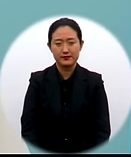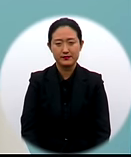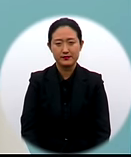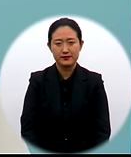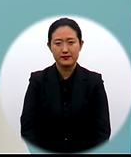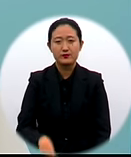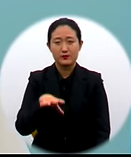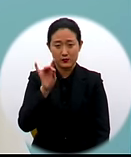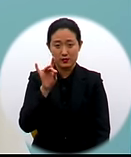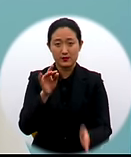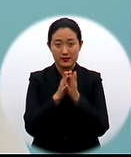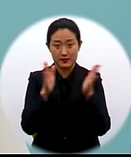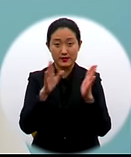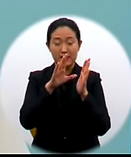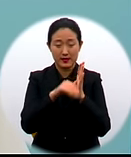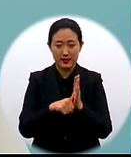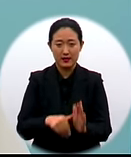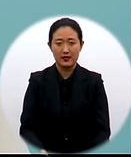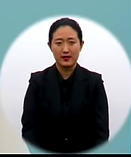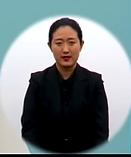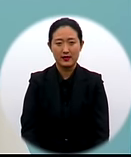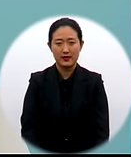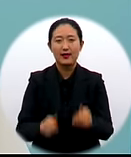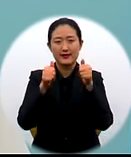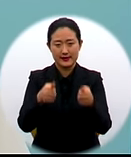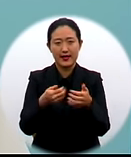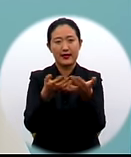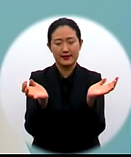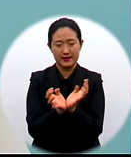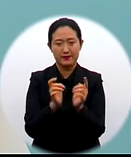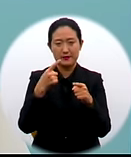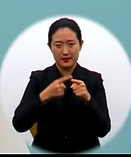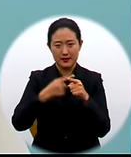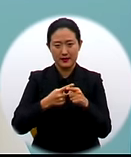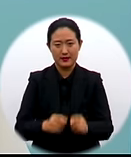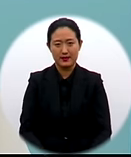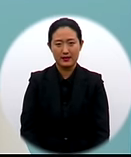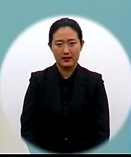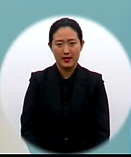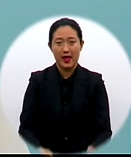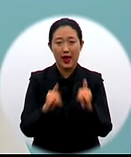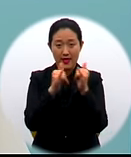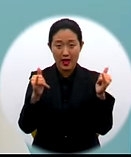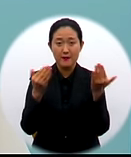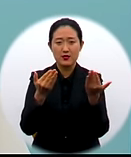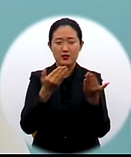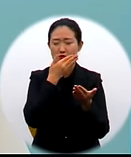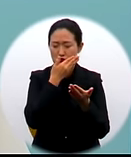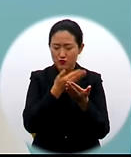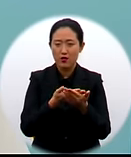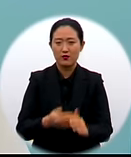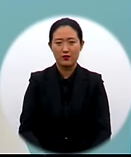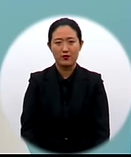초기 산업혁명 시기에는 사실상 인사팀이었습니다. 그 시점에는 사람이 일을 하는 게 굉장히